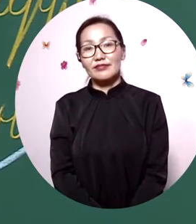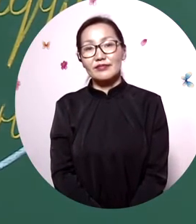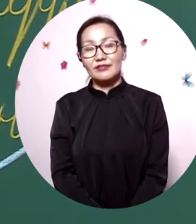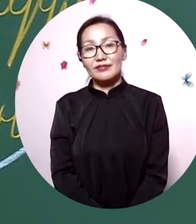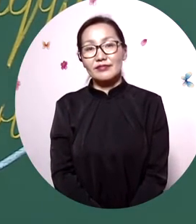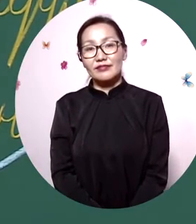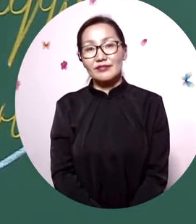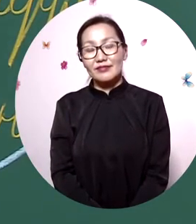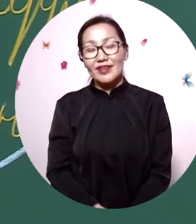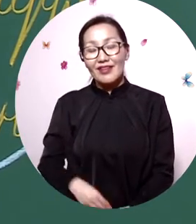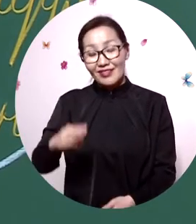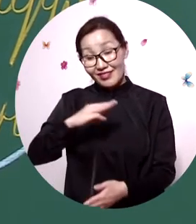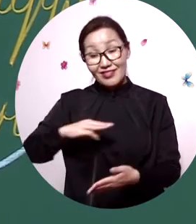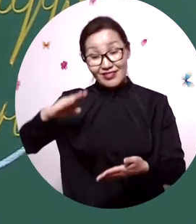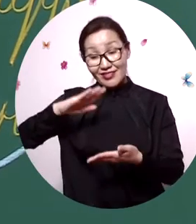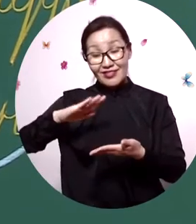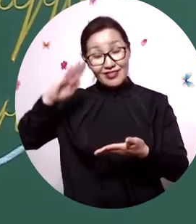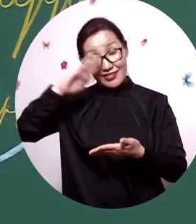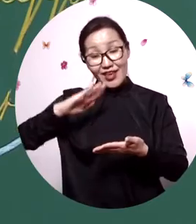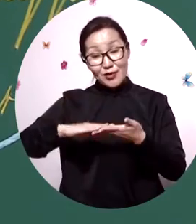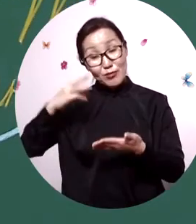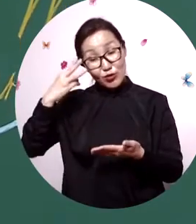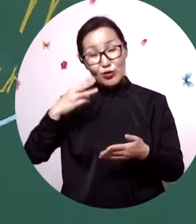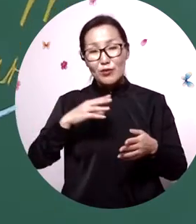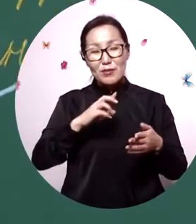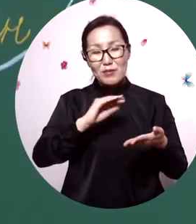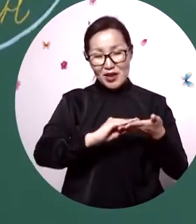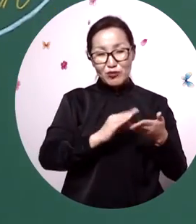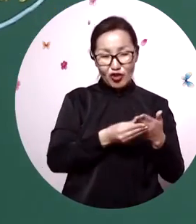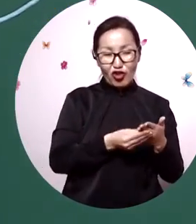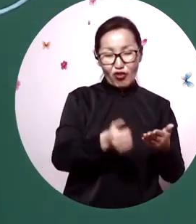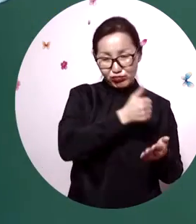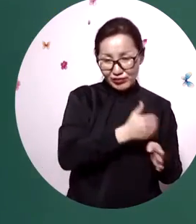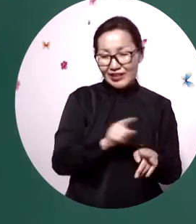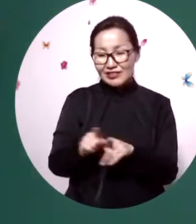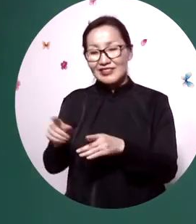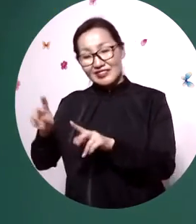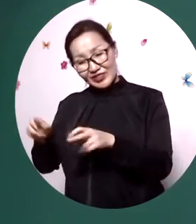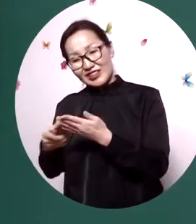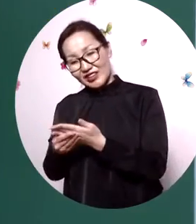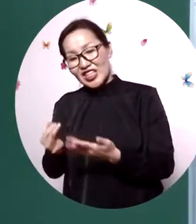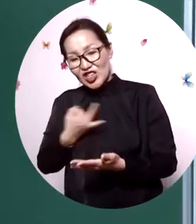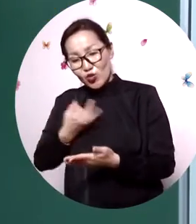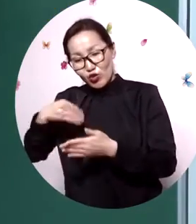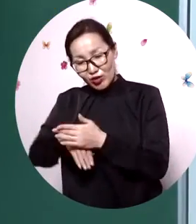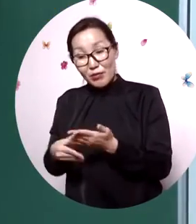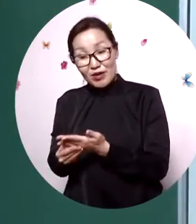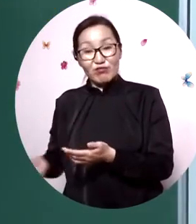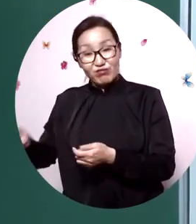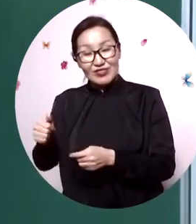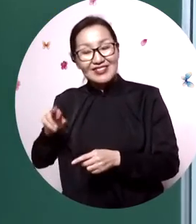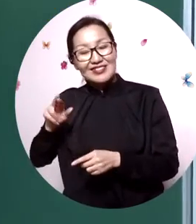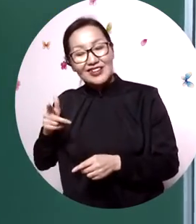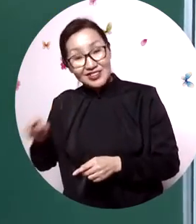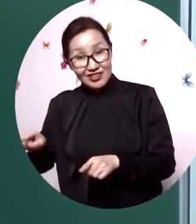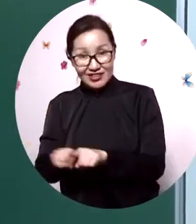За энэ танин мэдхүн юм нь бас баримт нотолгоотой байсан, ойлгомжтой байсан, танин мэдхүн ач холбогдолтой байсан бол дараагийнх нь итгүүлж